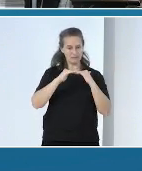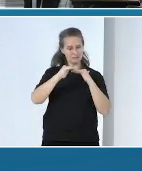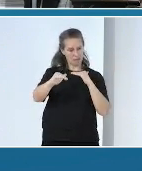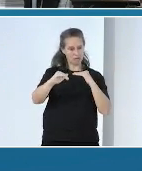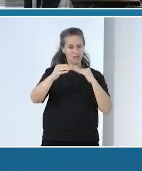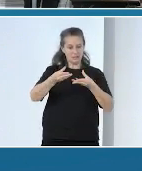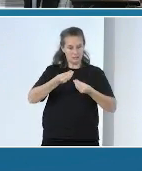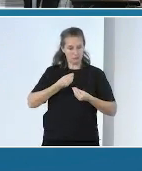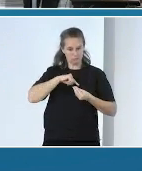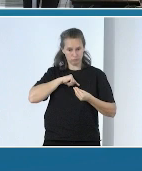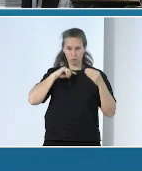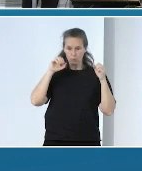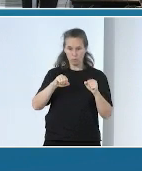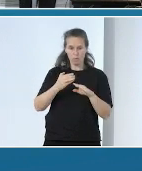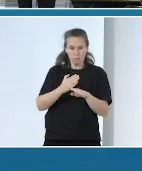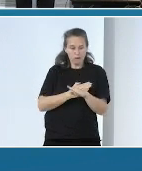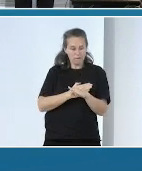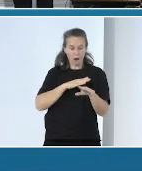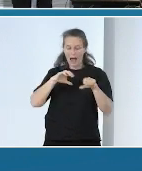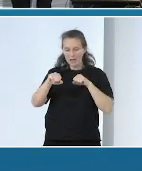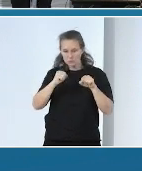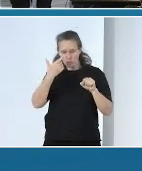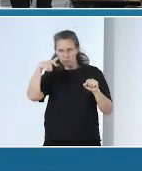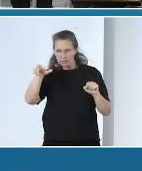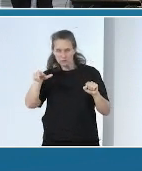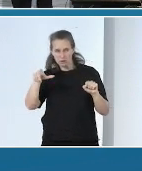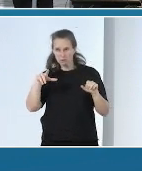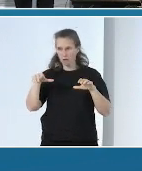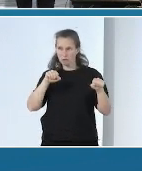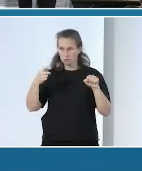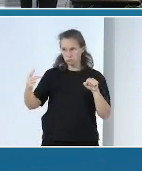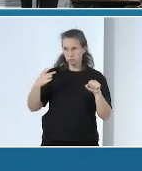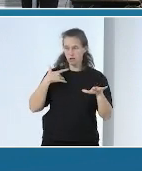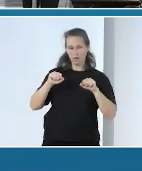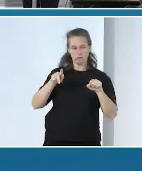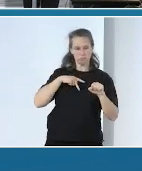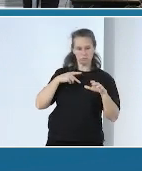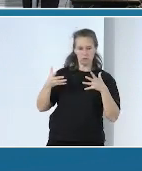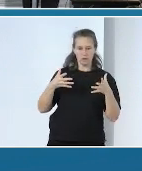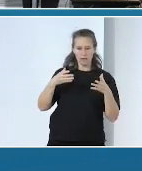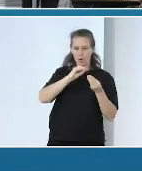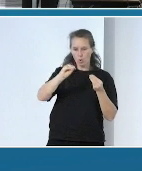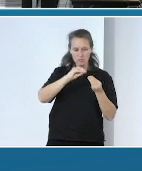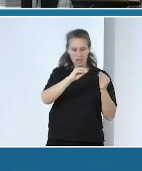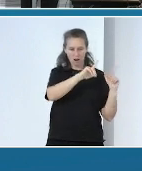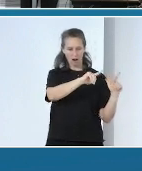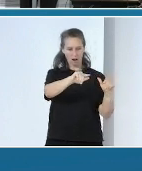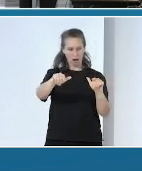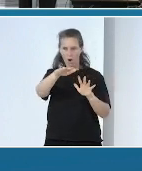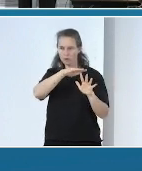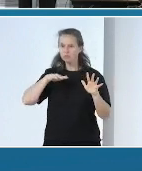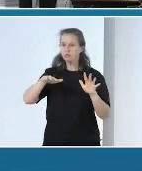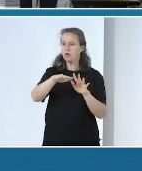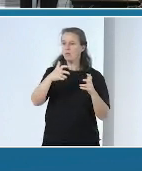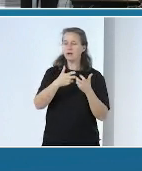nous permet d'anticiper l'action d'autrui et des objets qui sont dans l'environnement, comme